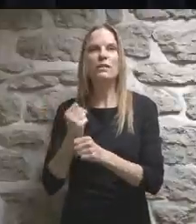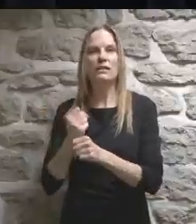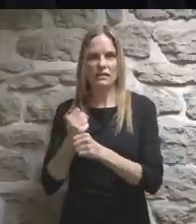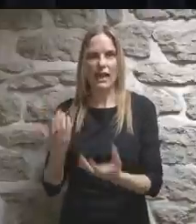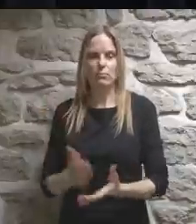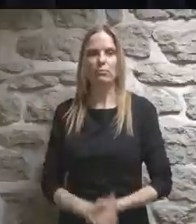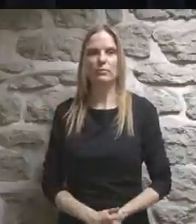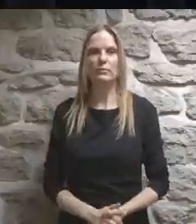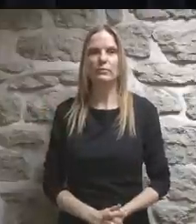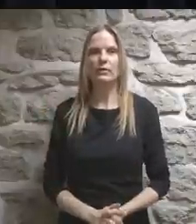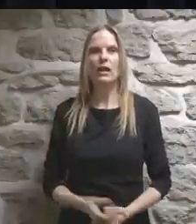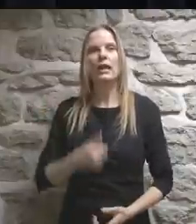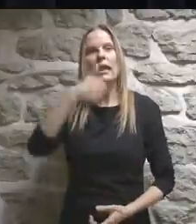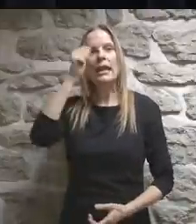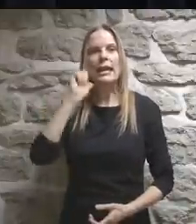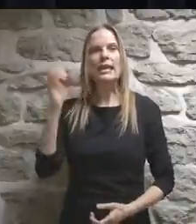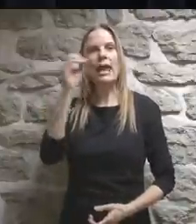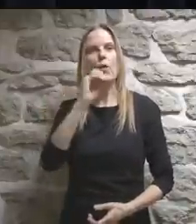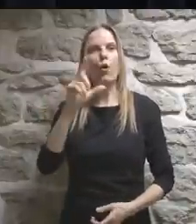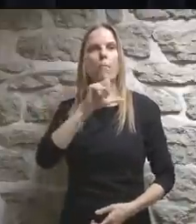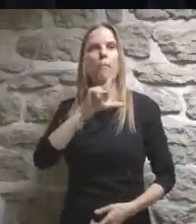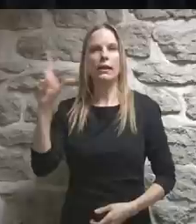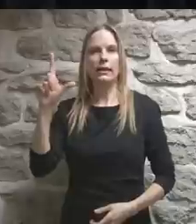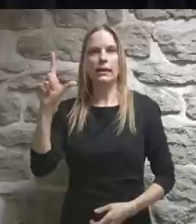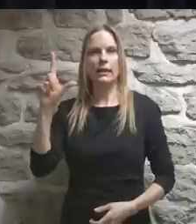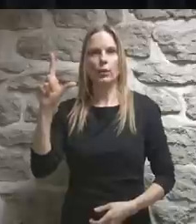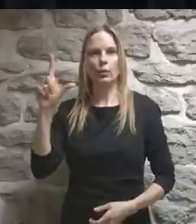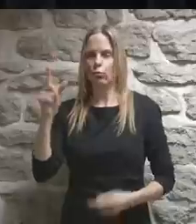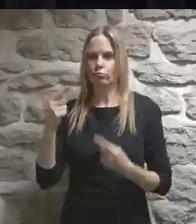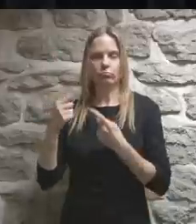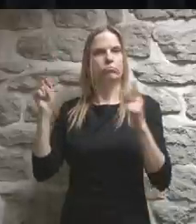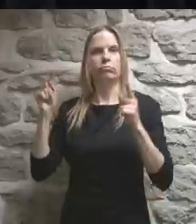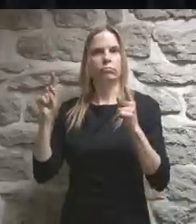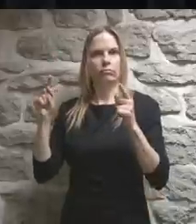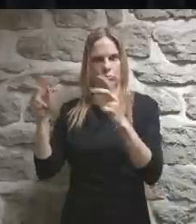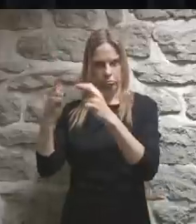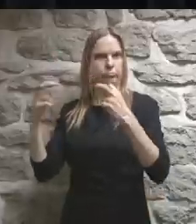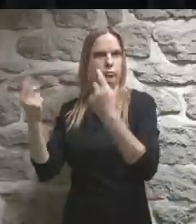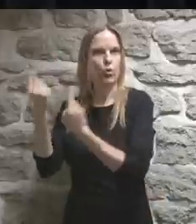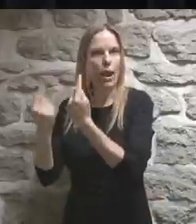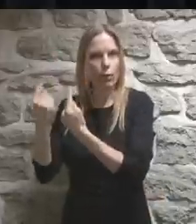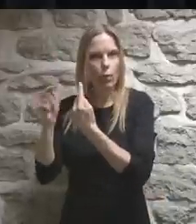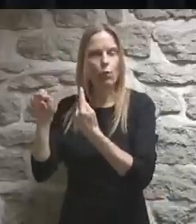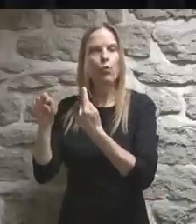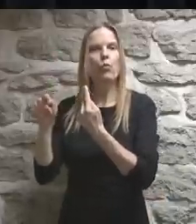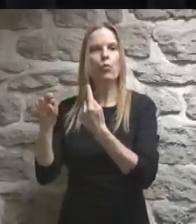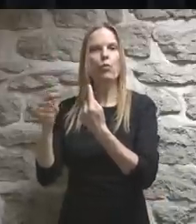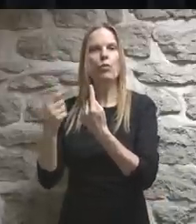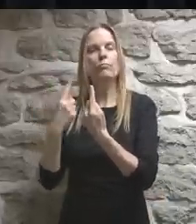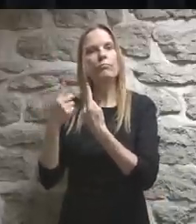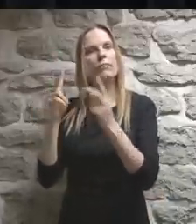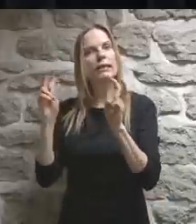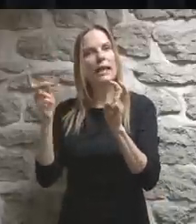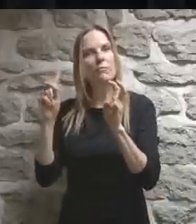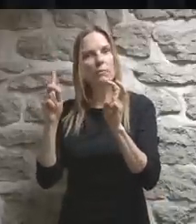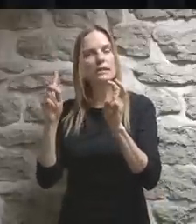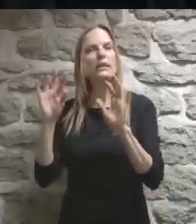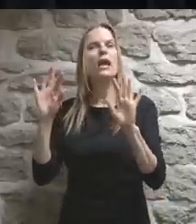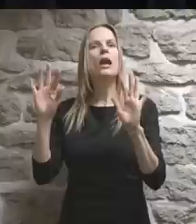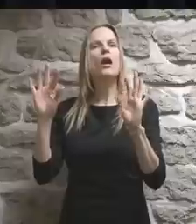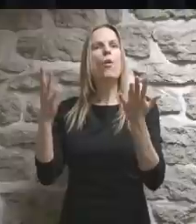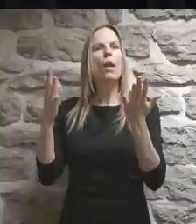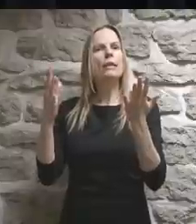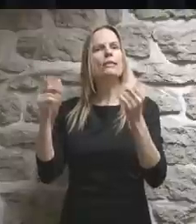Eile Euroopa Liidu erakorralisel ülemkogul arutasime ka siis kehtestatavaid